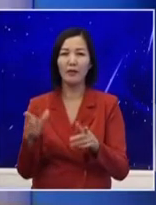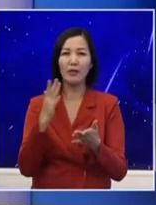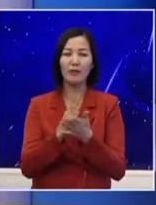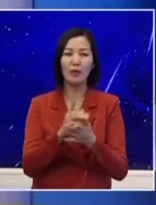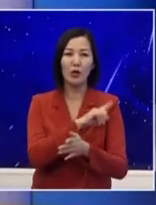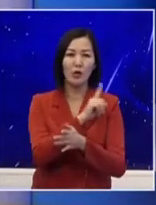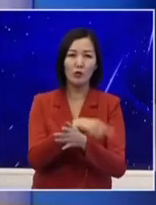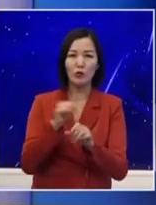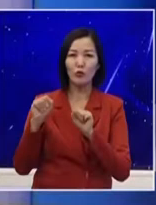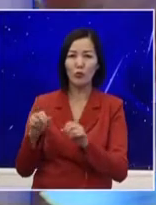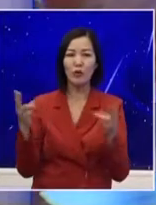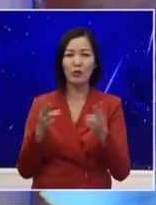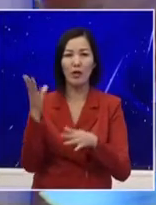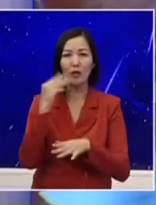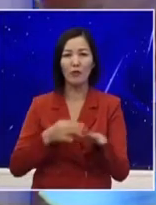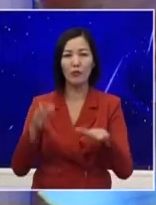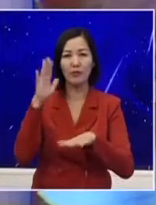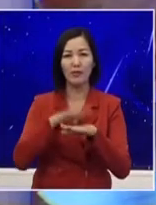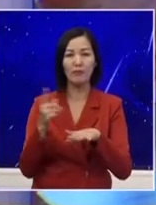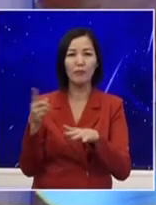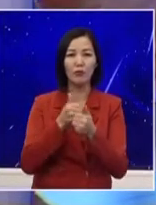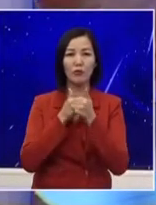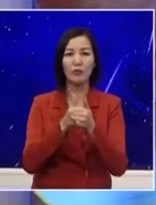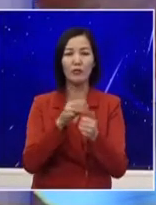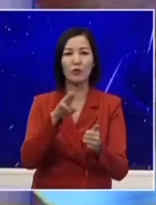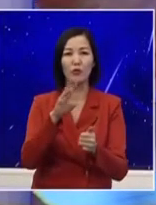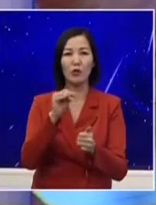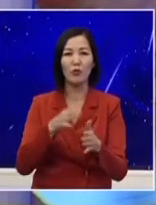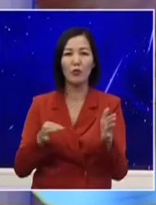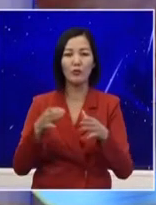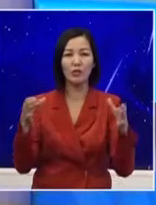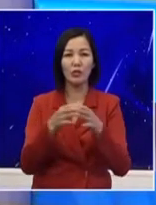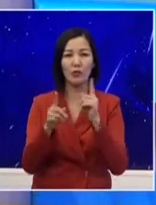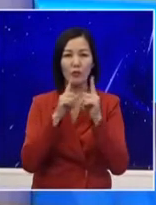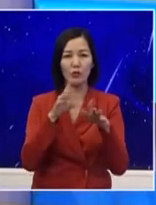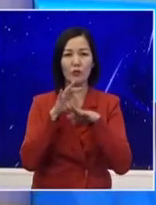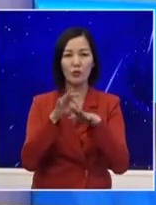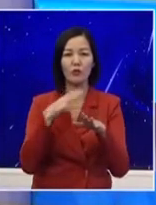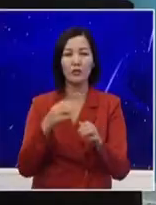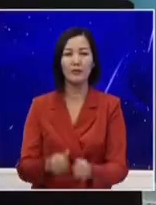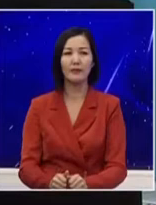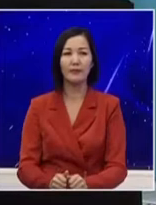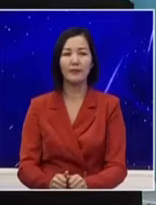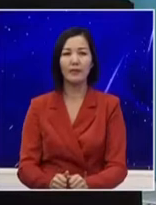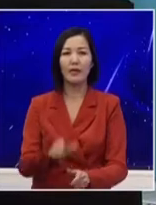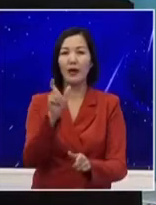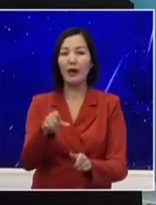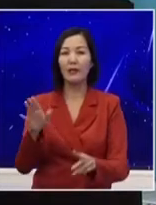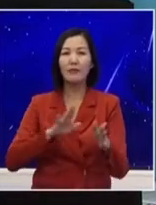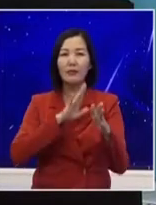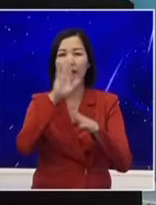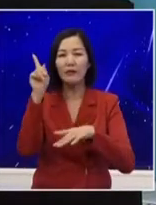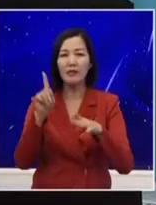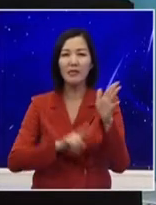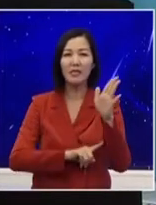күшейте түскен. Алматы облысы әкімінің бірінші орынбасары Ләззат Тұрлашев та облыстық штаб отырысын өткізді. Адам оянған кезде